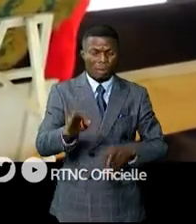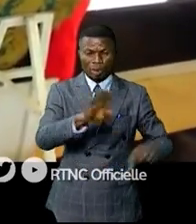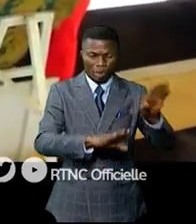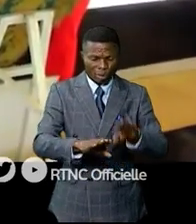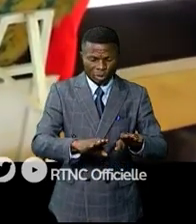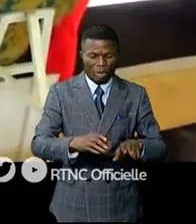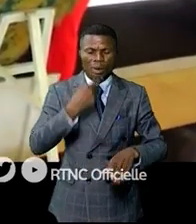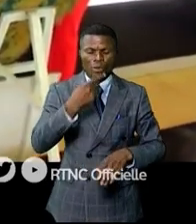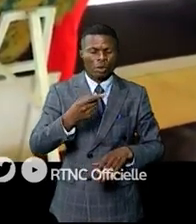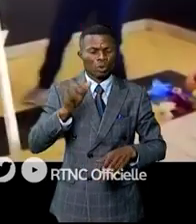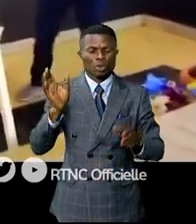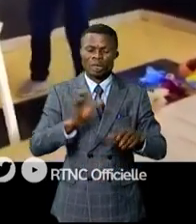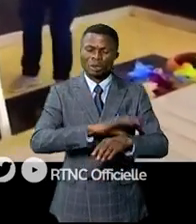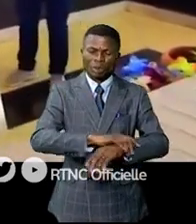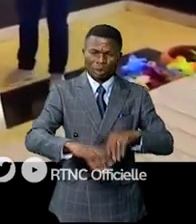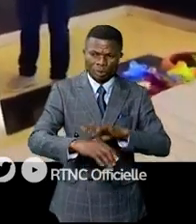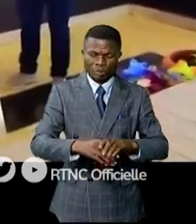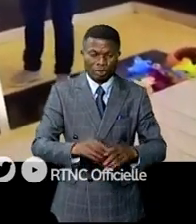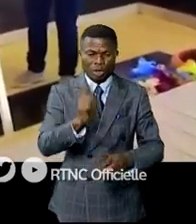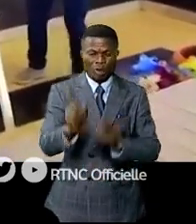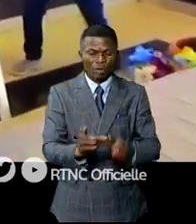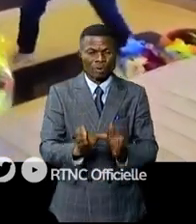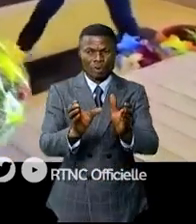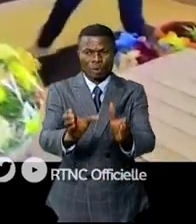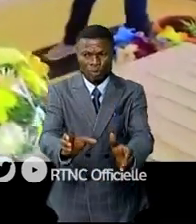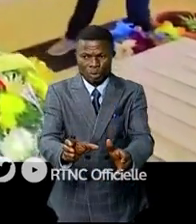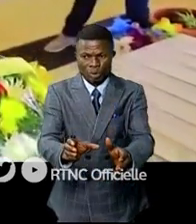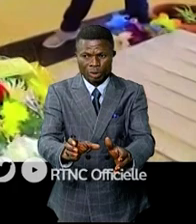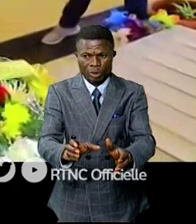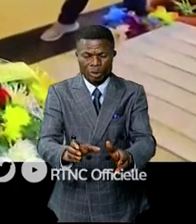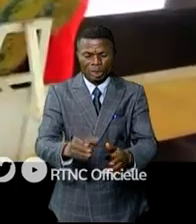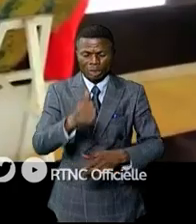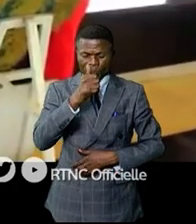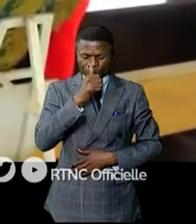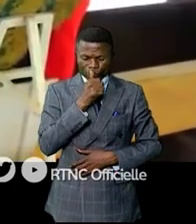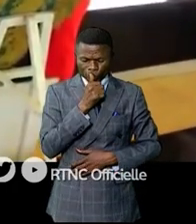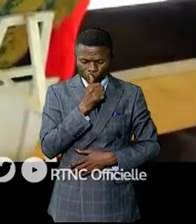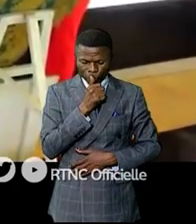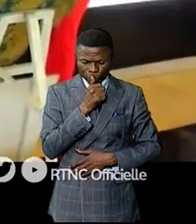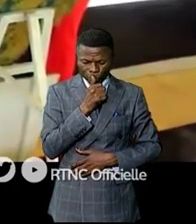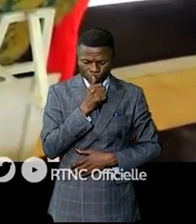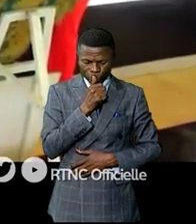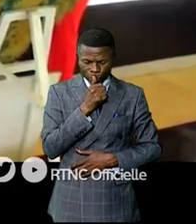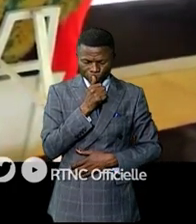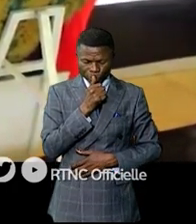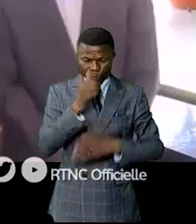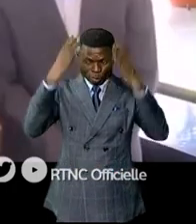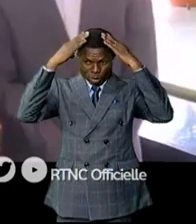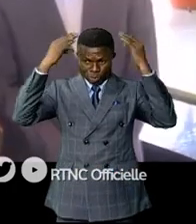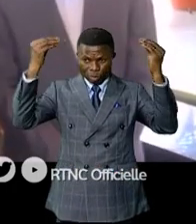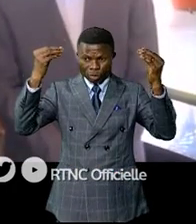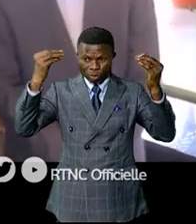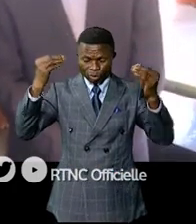pour des hommages appuyés. Dépôt de gerbes de fleurs, suivi d'un ultime moment de recueillement, Moïse Katumbi a